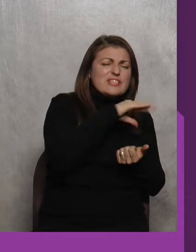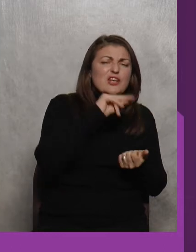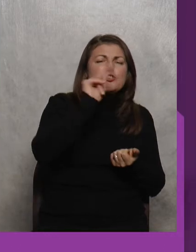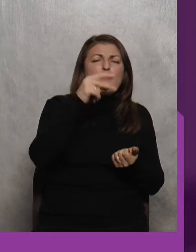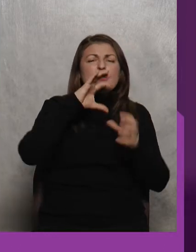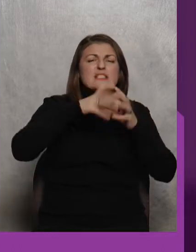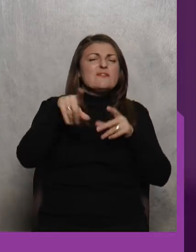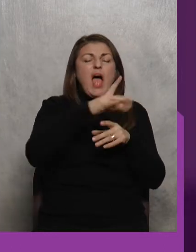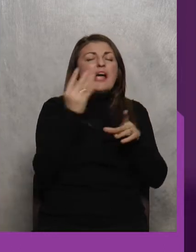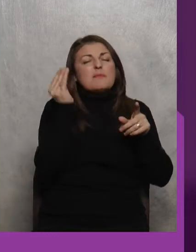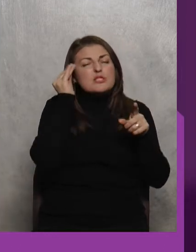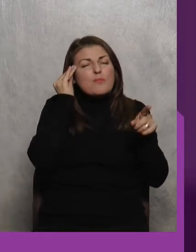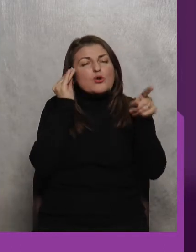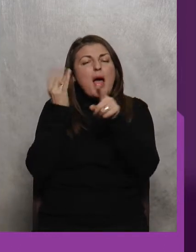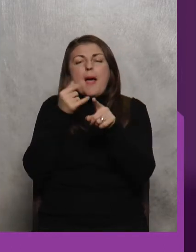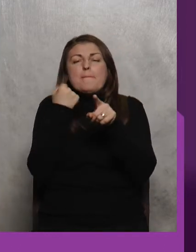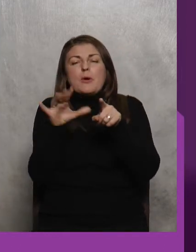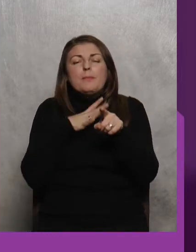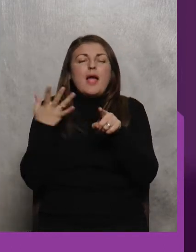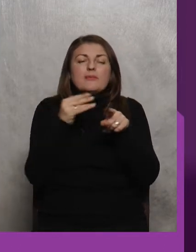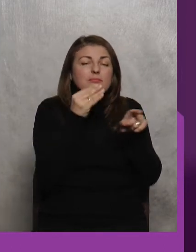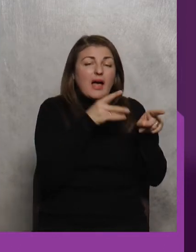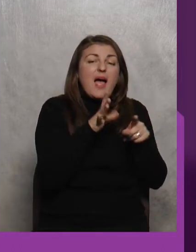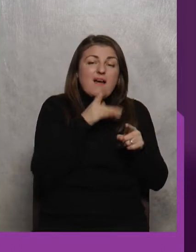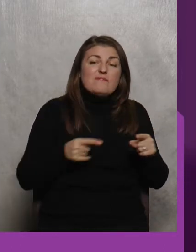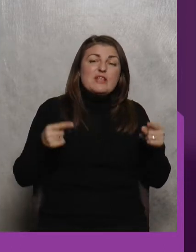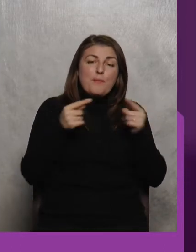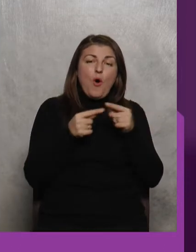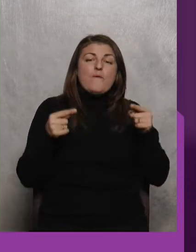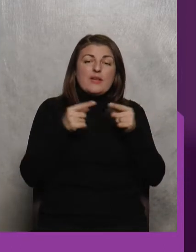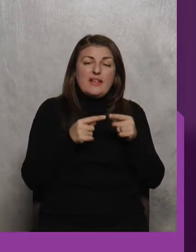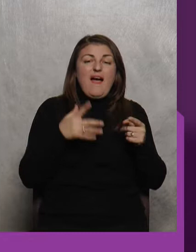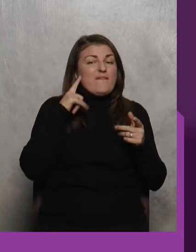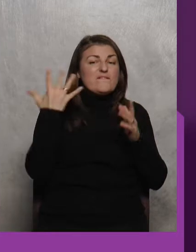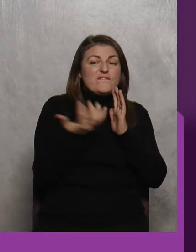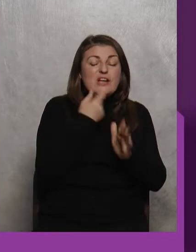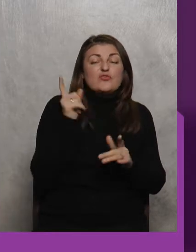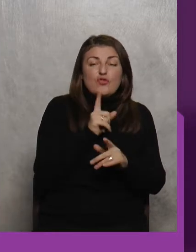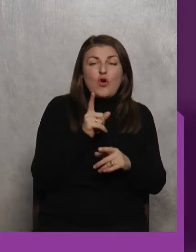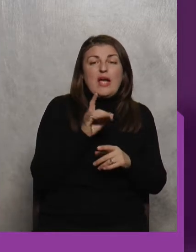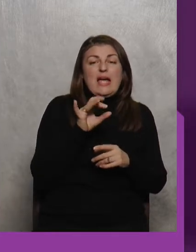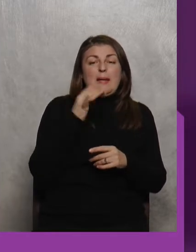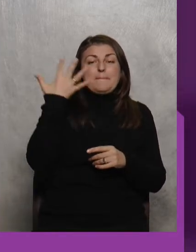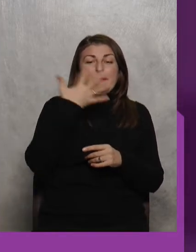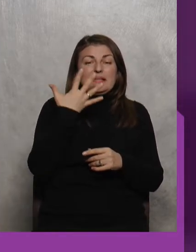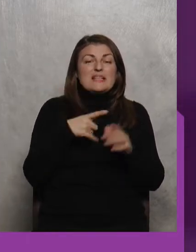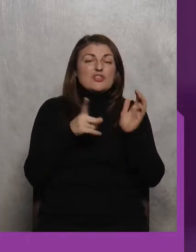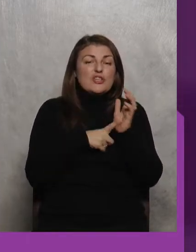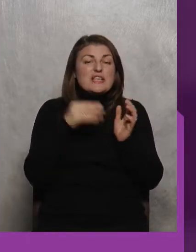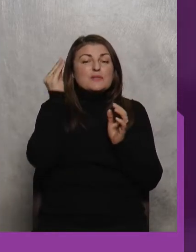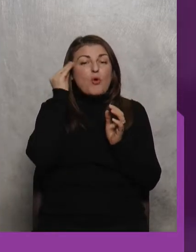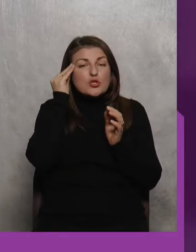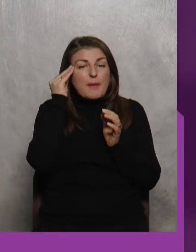і якими способами вони перемагали, і, відповідно, винайшли, що 56